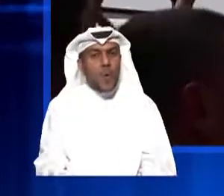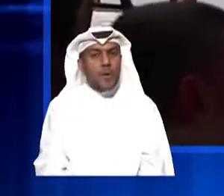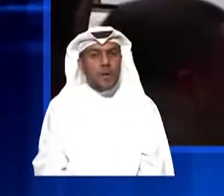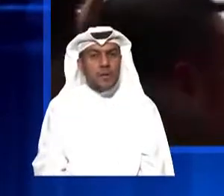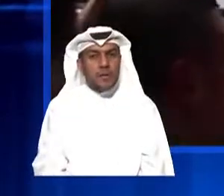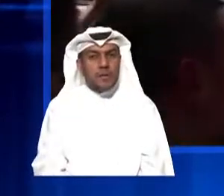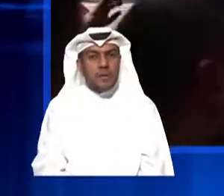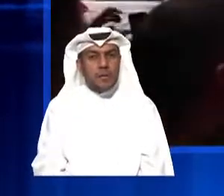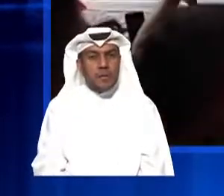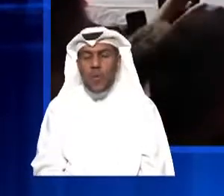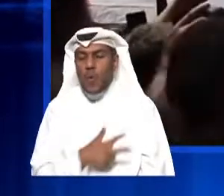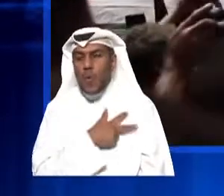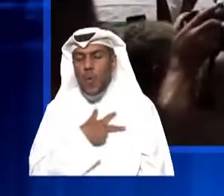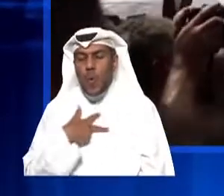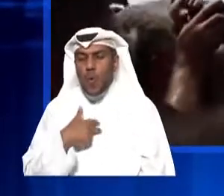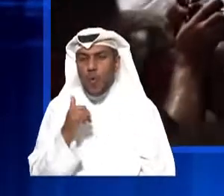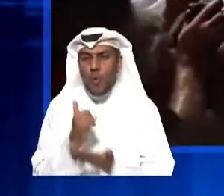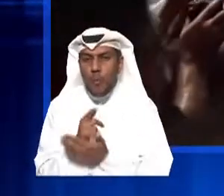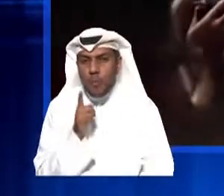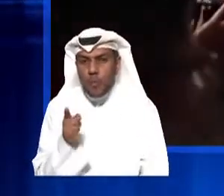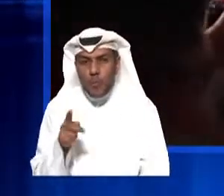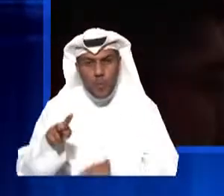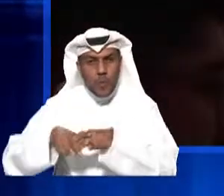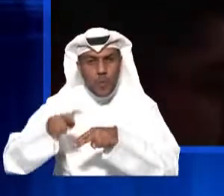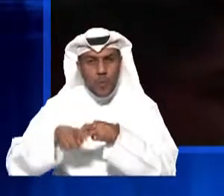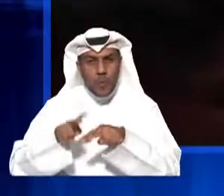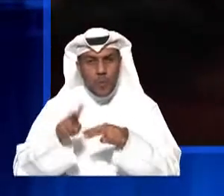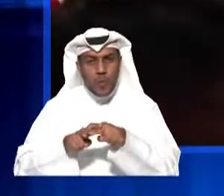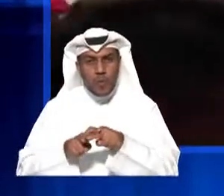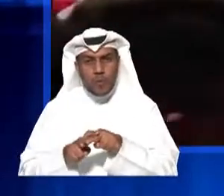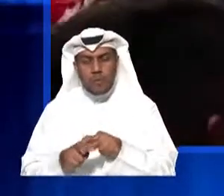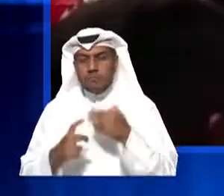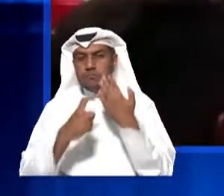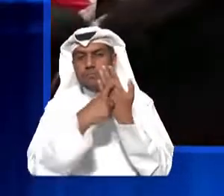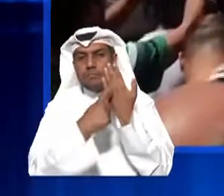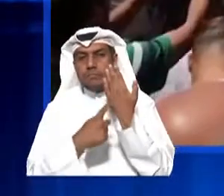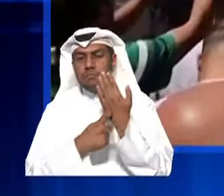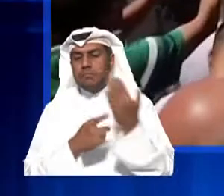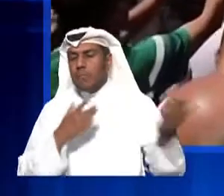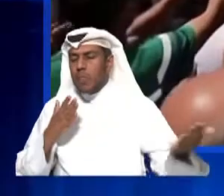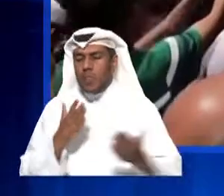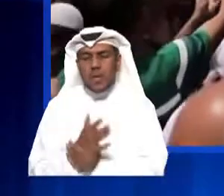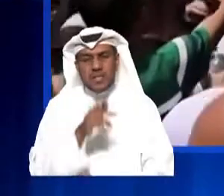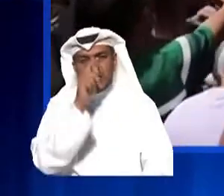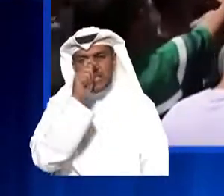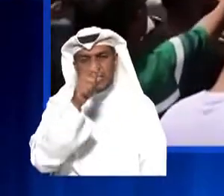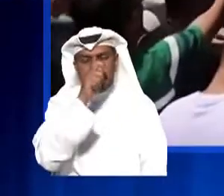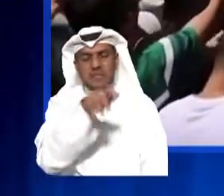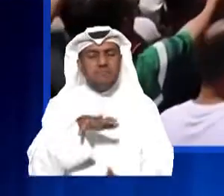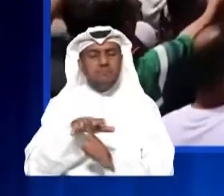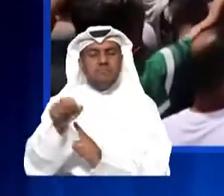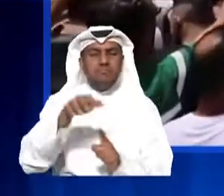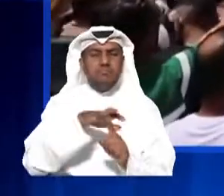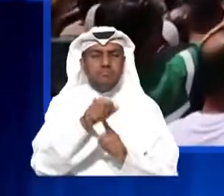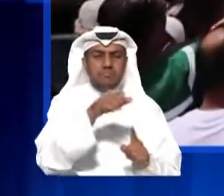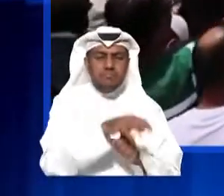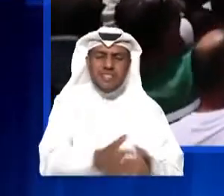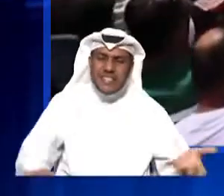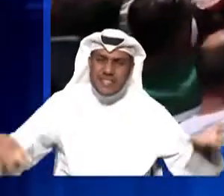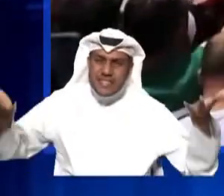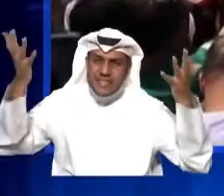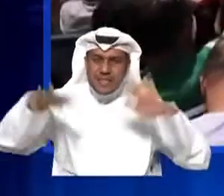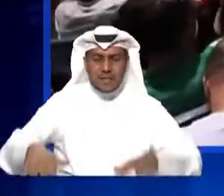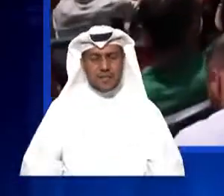الحكومة اليمينية واليمينية المتطرفة التي تزداد تطرفا في إسرائيل في ظل الأزمة السياسية أيضا